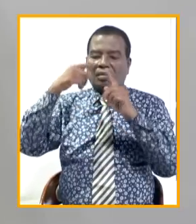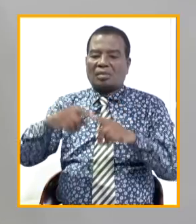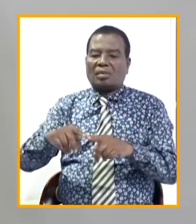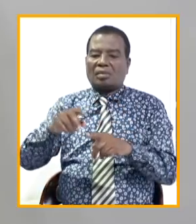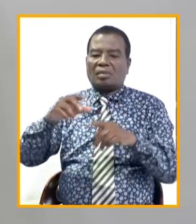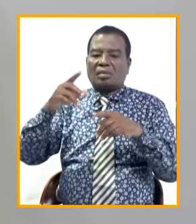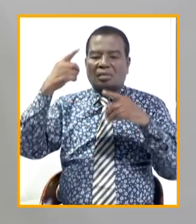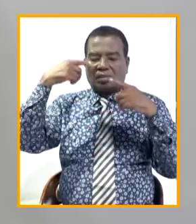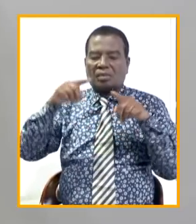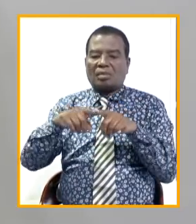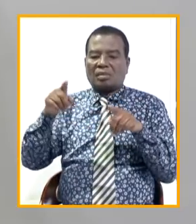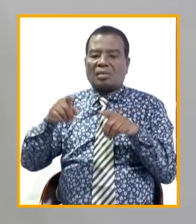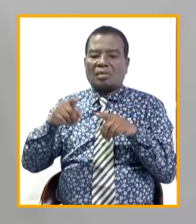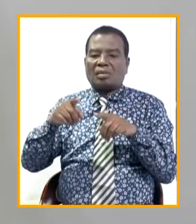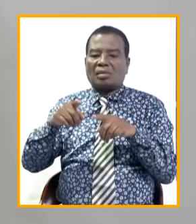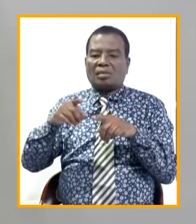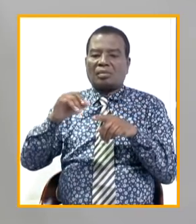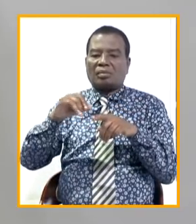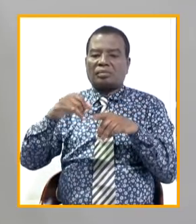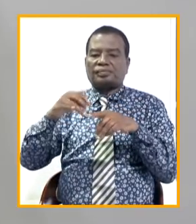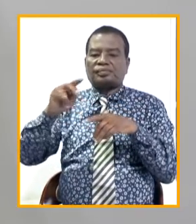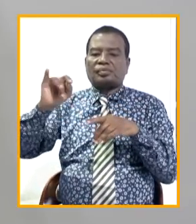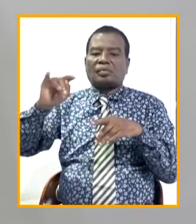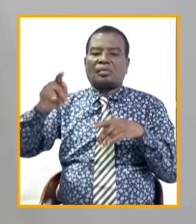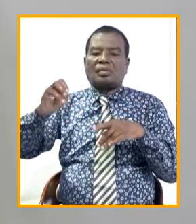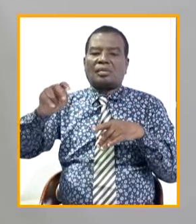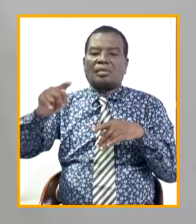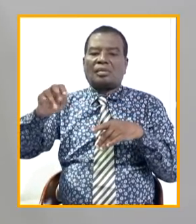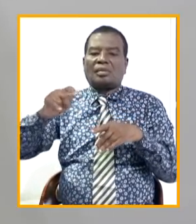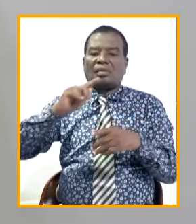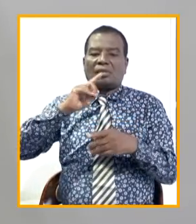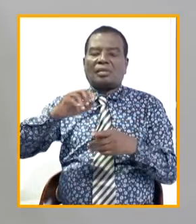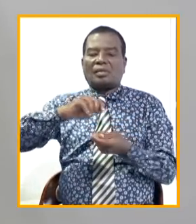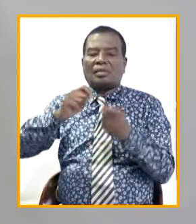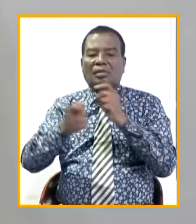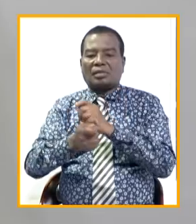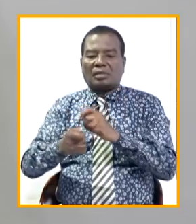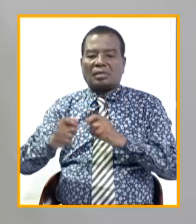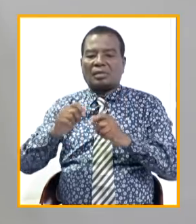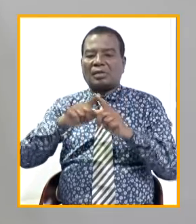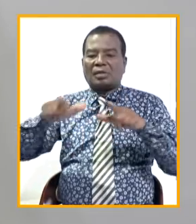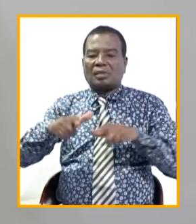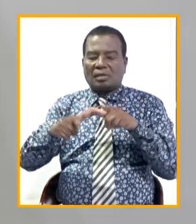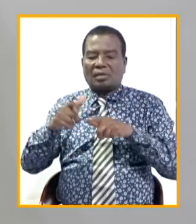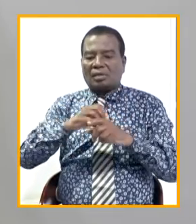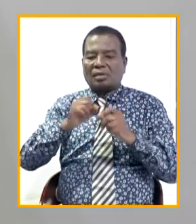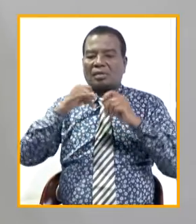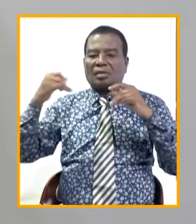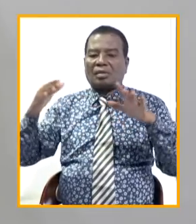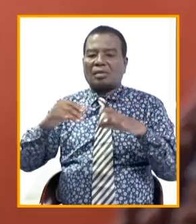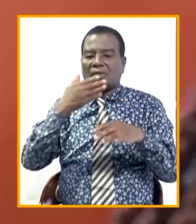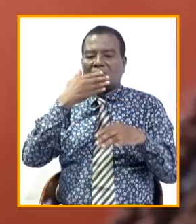convention collective. Internet était également devenu un espace propice à la divulgation de